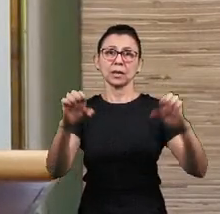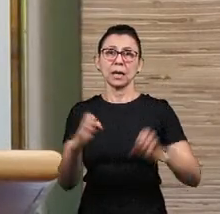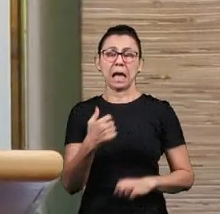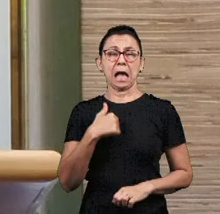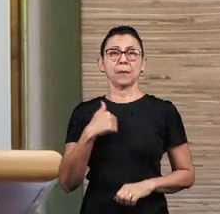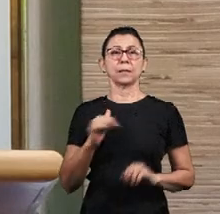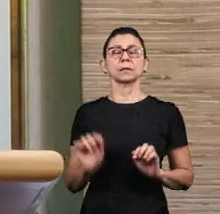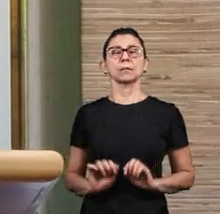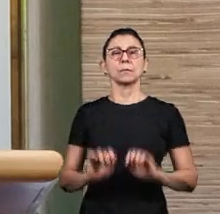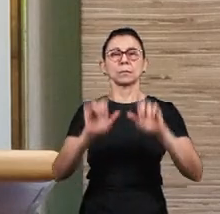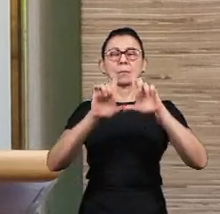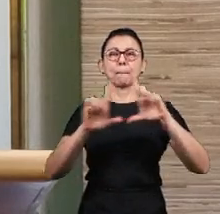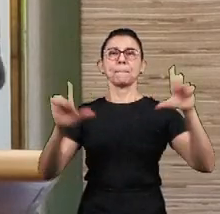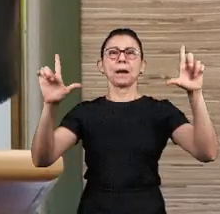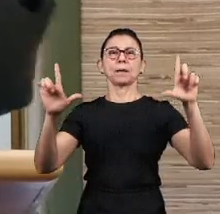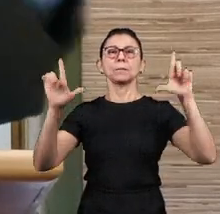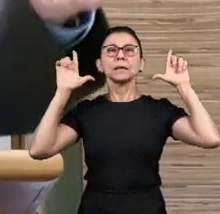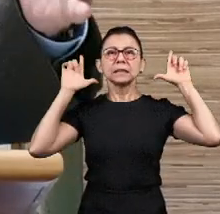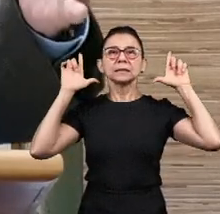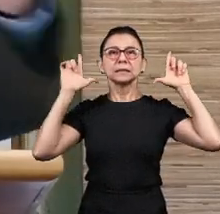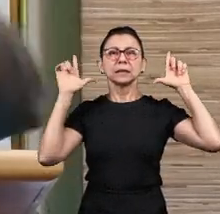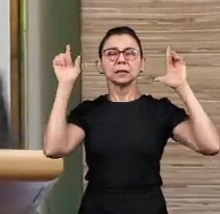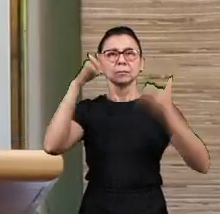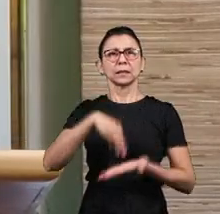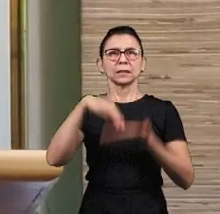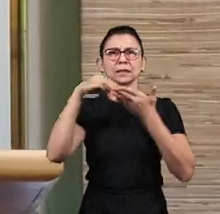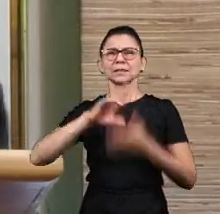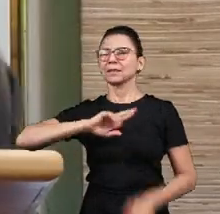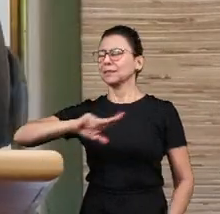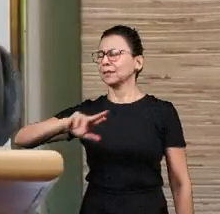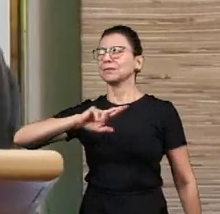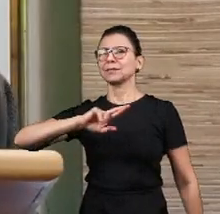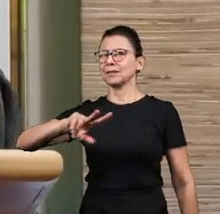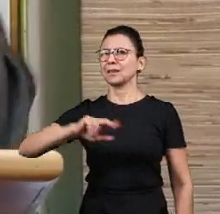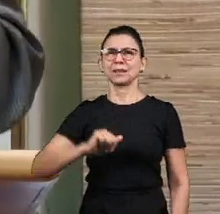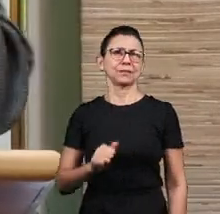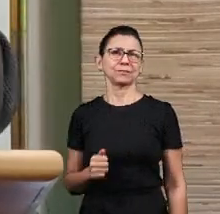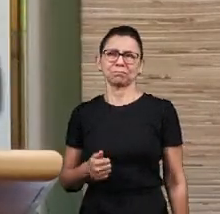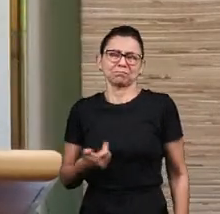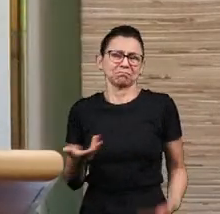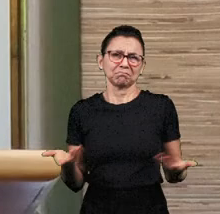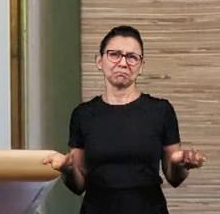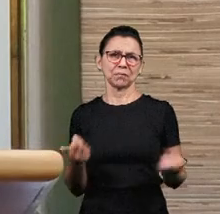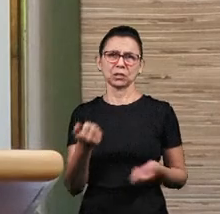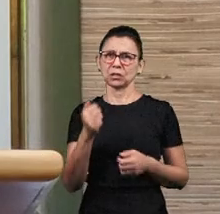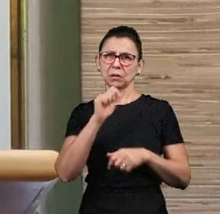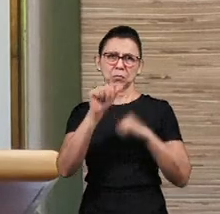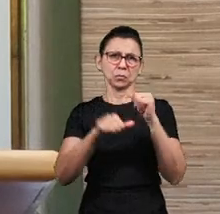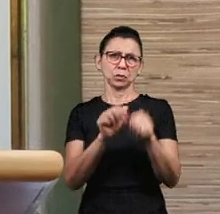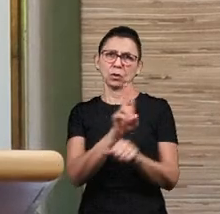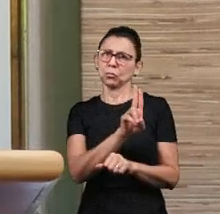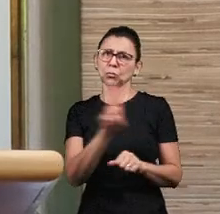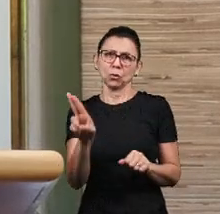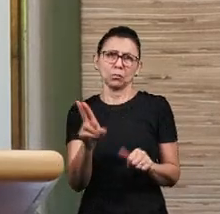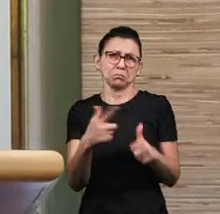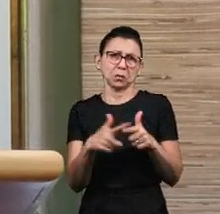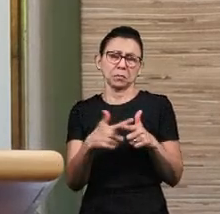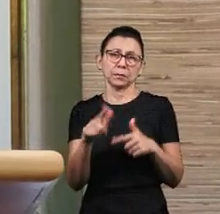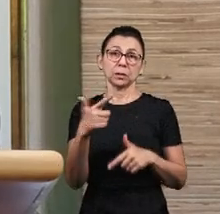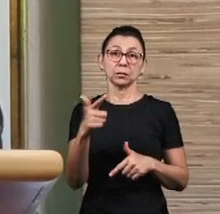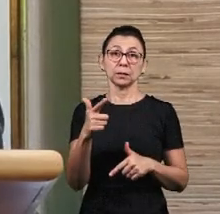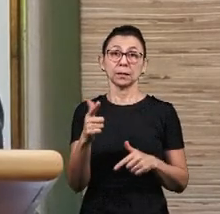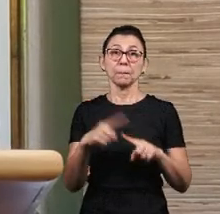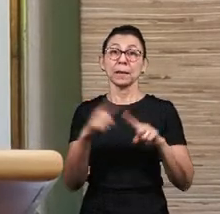préoccupée avec des titres. N'importe qui peut mettre une église avec le titre de Maranatha, il n'y a pas de problème. Nous avons